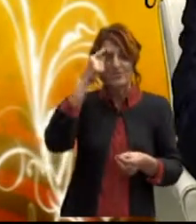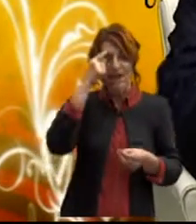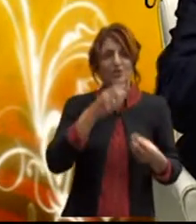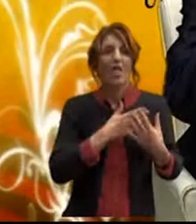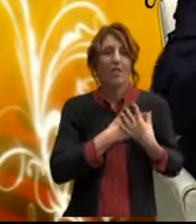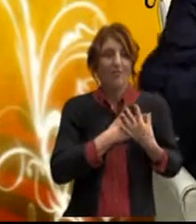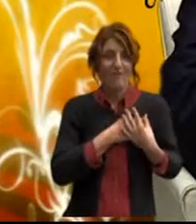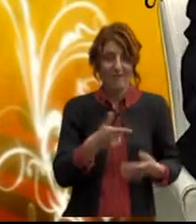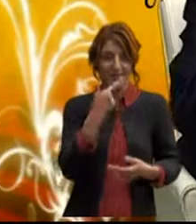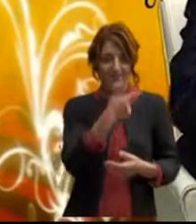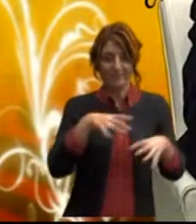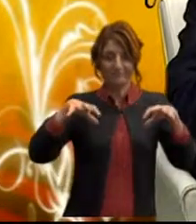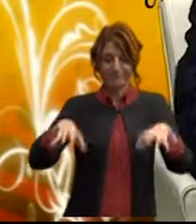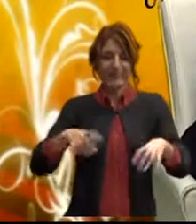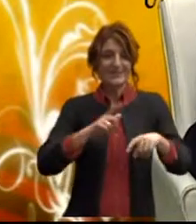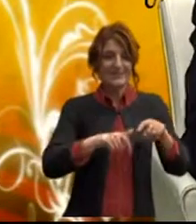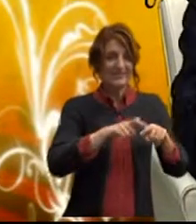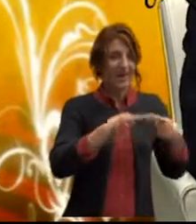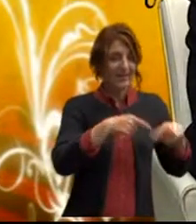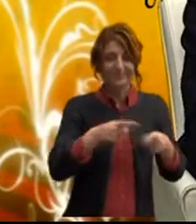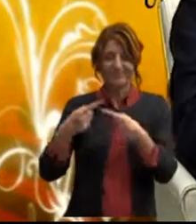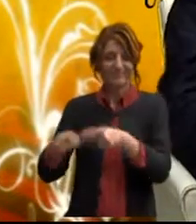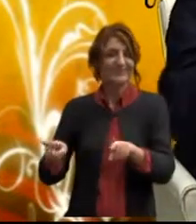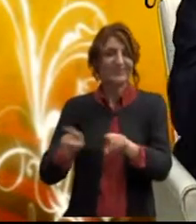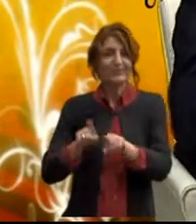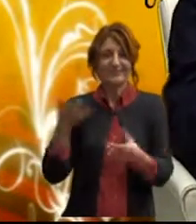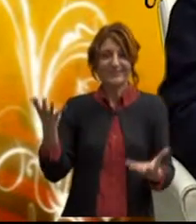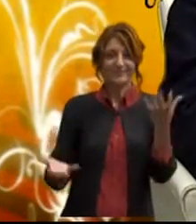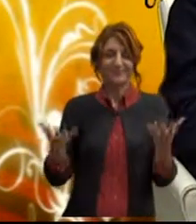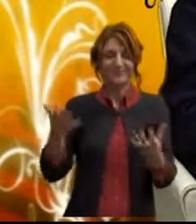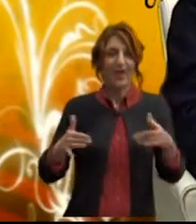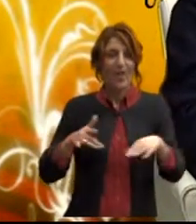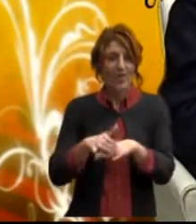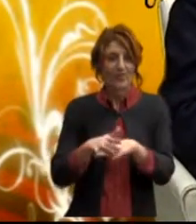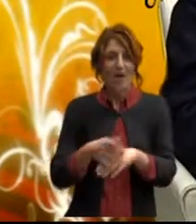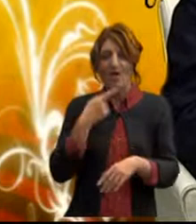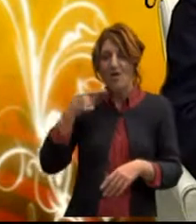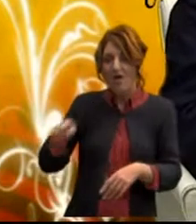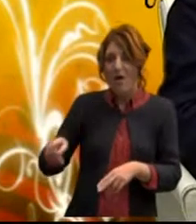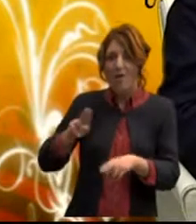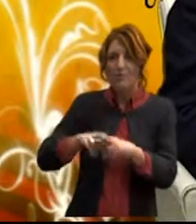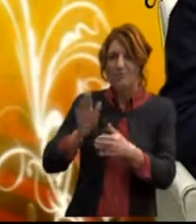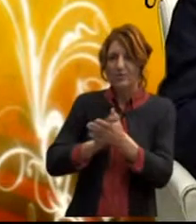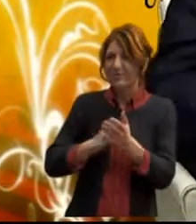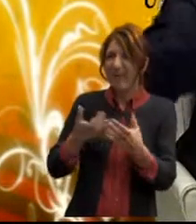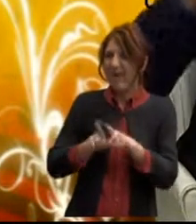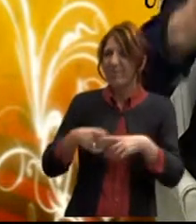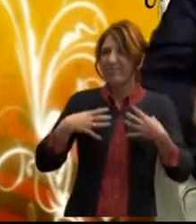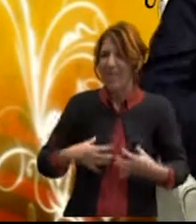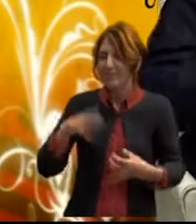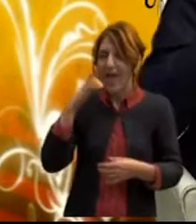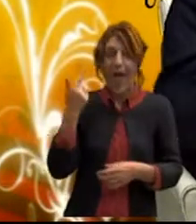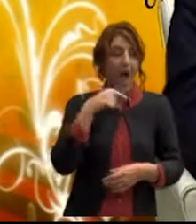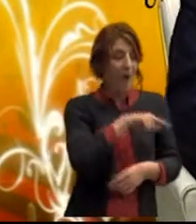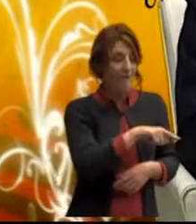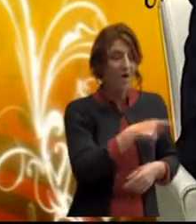vjerovanja će stvarati različite društvene odnose kod tih ljudi i onda onaj će prije postati paranoidan ili depresivan, a ovaj